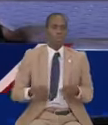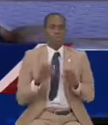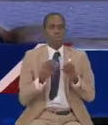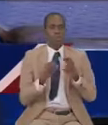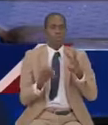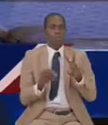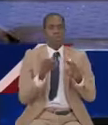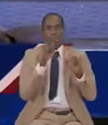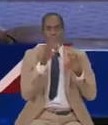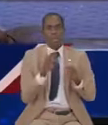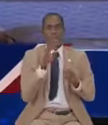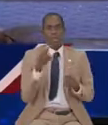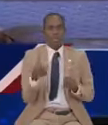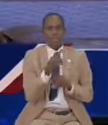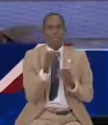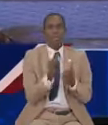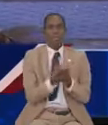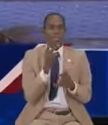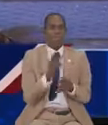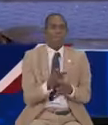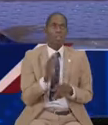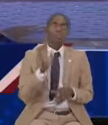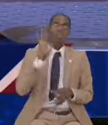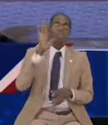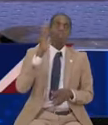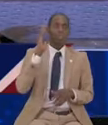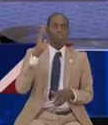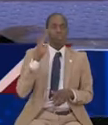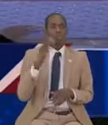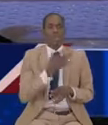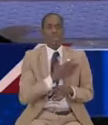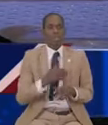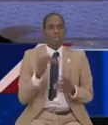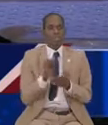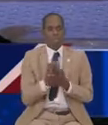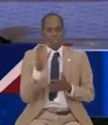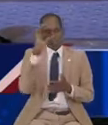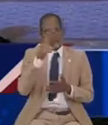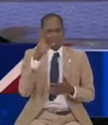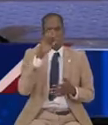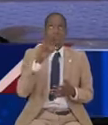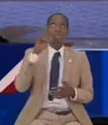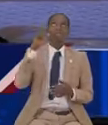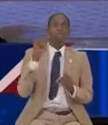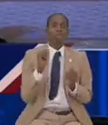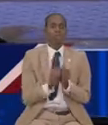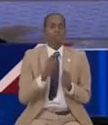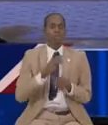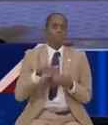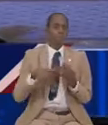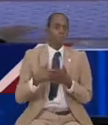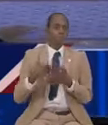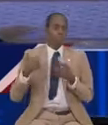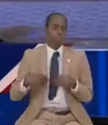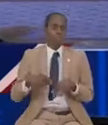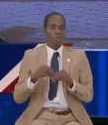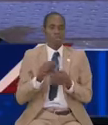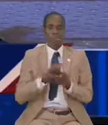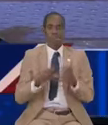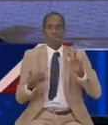ceux qui gardent ces préceptes qui le cherchent de tout le cœur vers ces trois dire